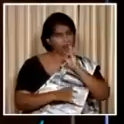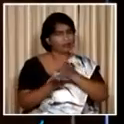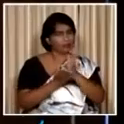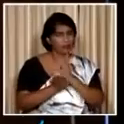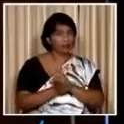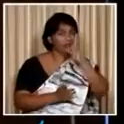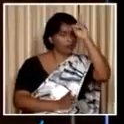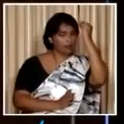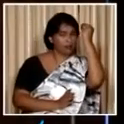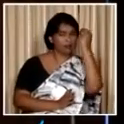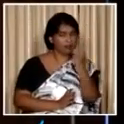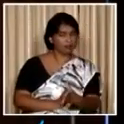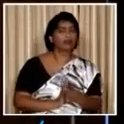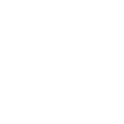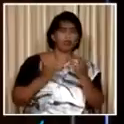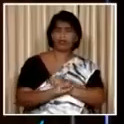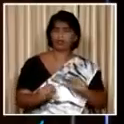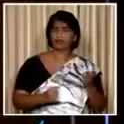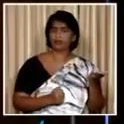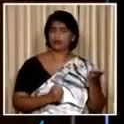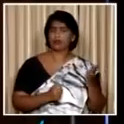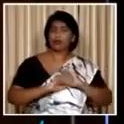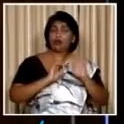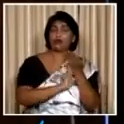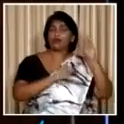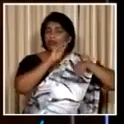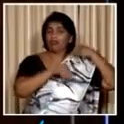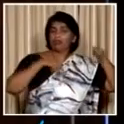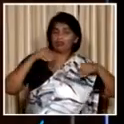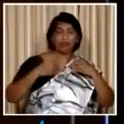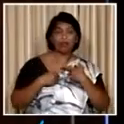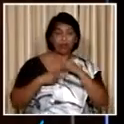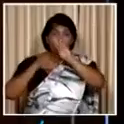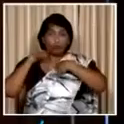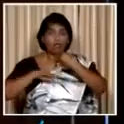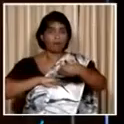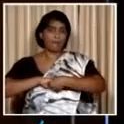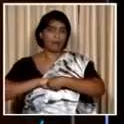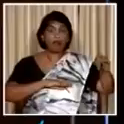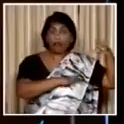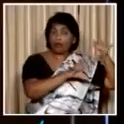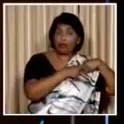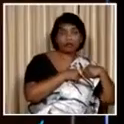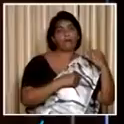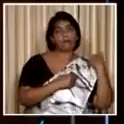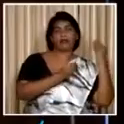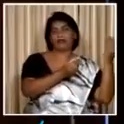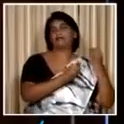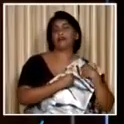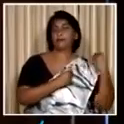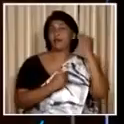නම් දිට්ට ධම්ම වේදේ කවදාරි පරිසම් දෙනවා මුන් ඔක්කොම අනුන්ගෙන් ගන්න හැබැයි අපි අනුන්ගෙන් ගත්තොත් පගාව මුන් අනුන්ගෙන් ගත්තොත් සහෝදරය